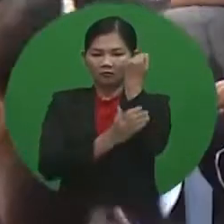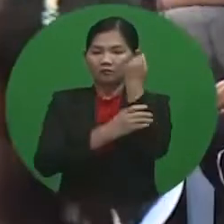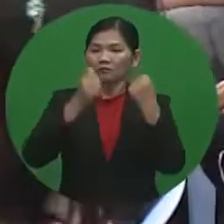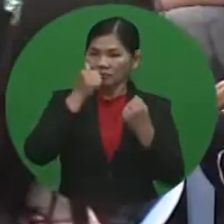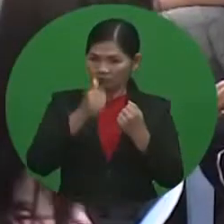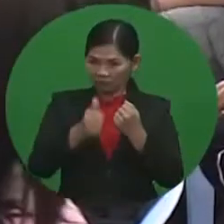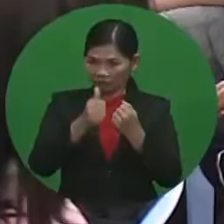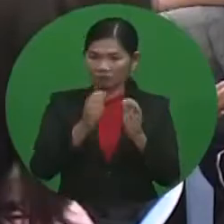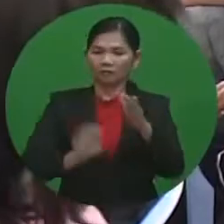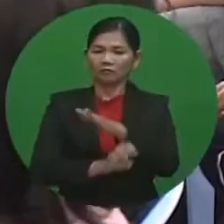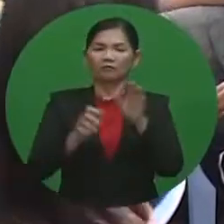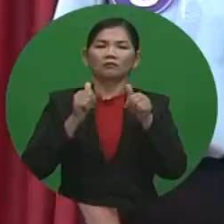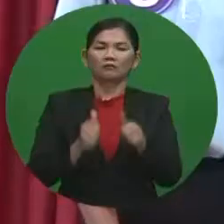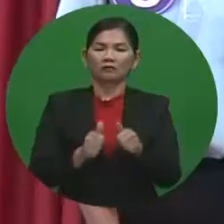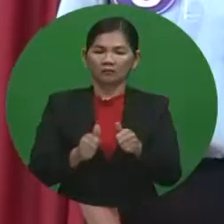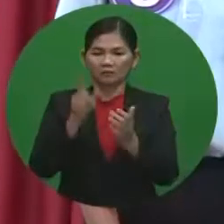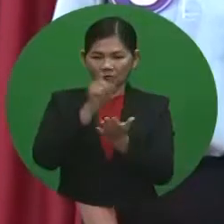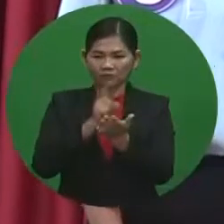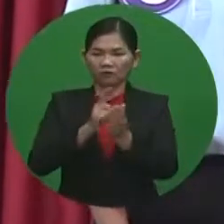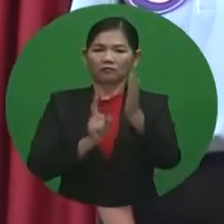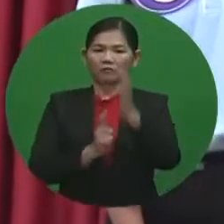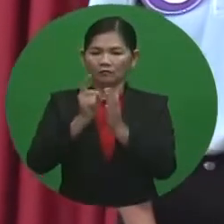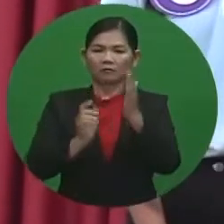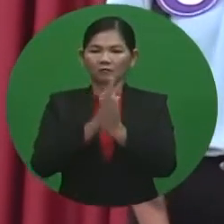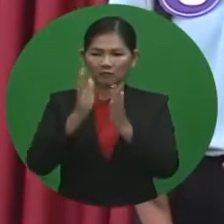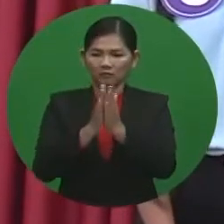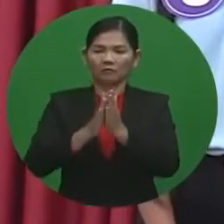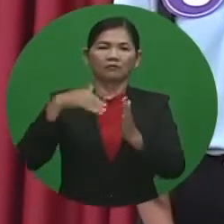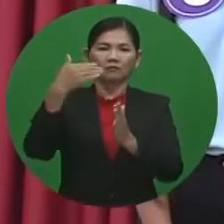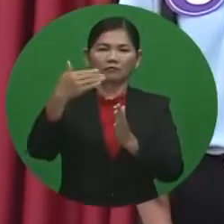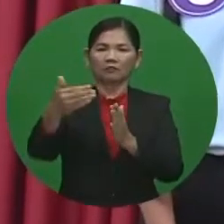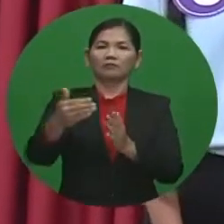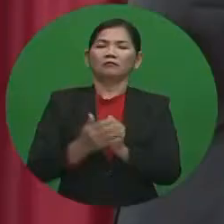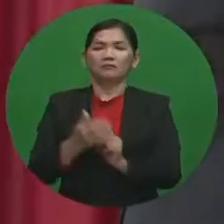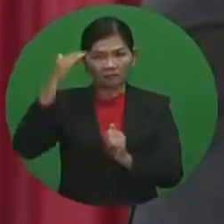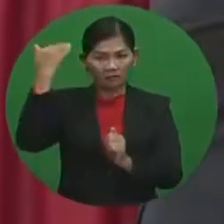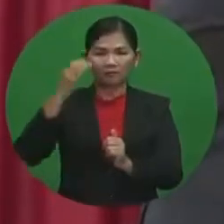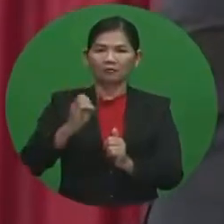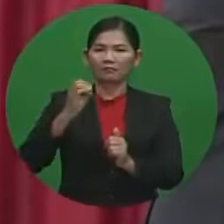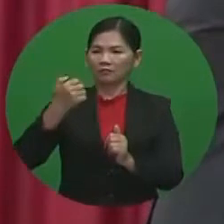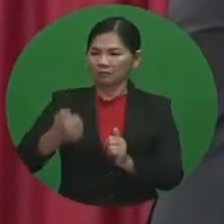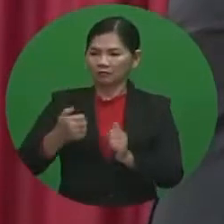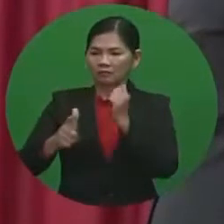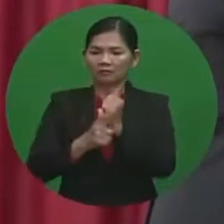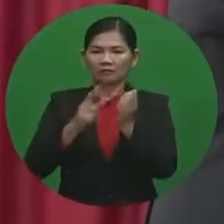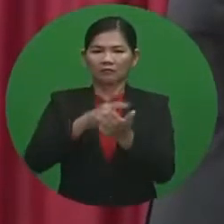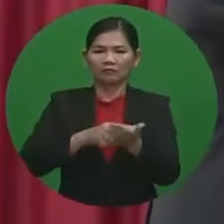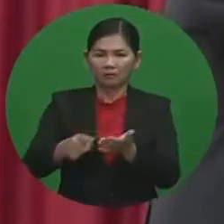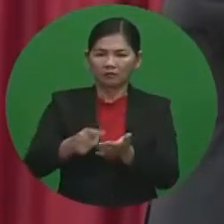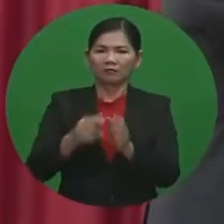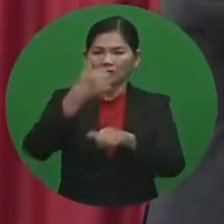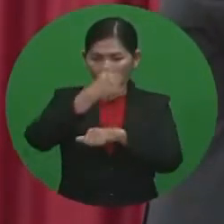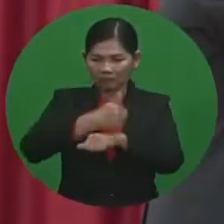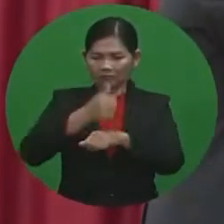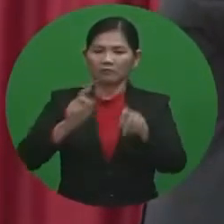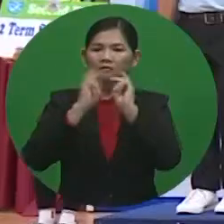និងក្លាយជាធនធានមនុស្សដ៏សំខាន់ក្នុងការអភិវឌ្ឍប្រទេសជាតិនាពេលអនាគតលោកលីប៊ុនឆៃអគ្គនាយករងបេធីក្រុបនិងជាប្រធាន